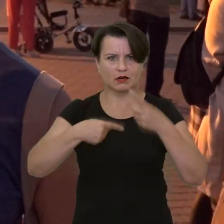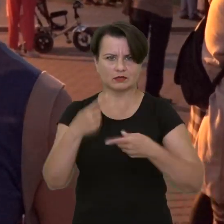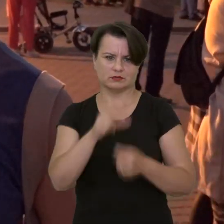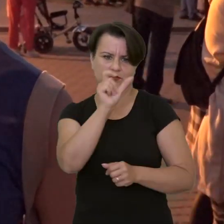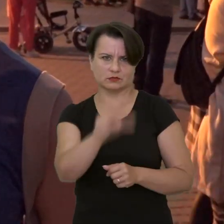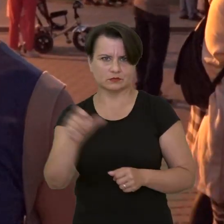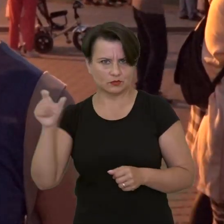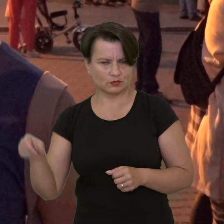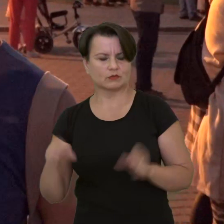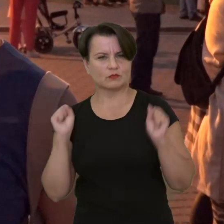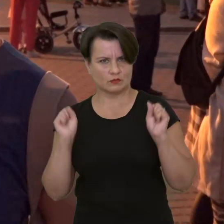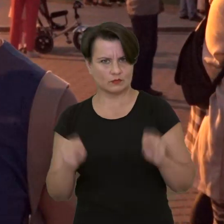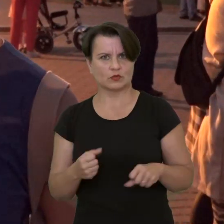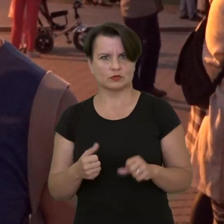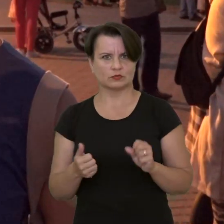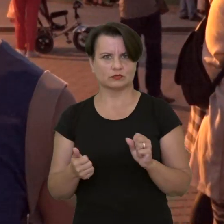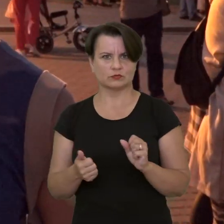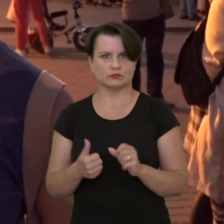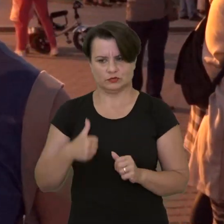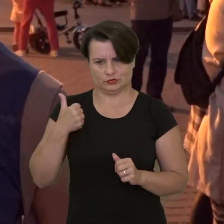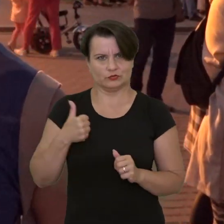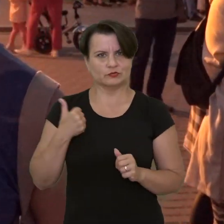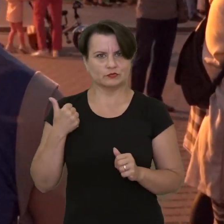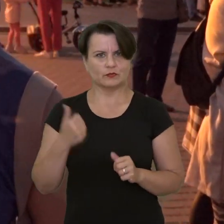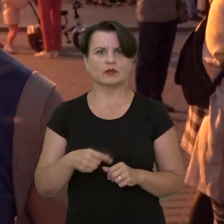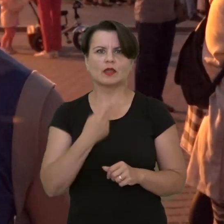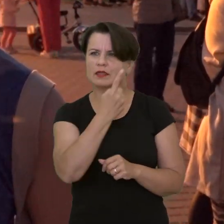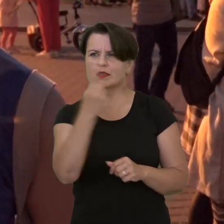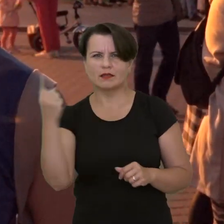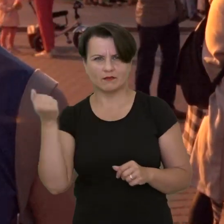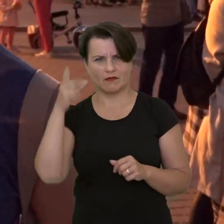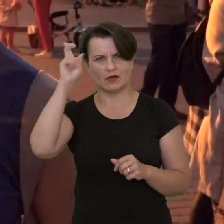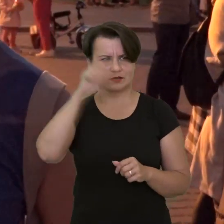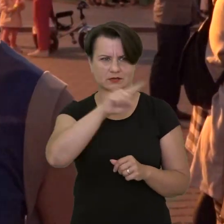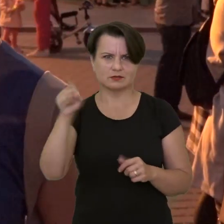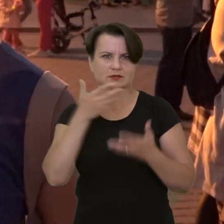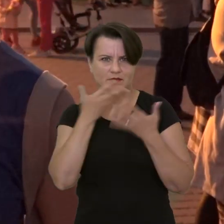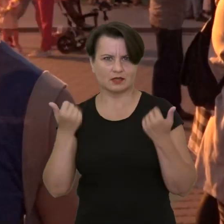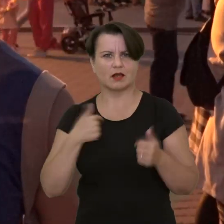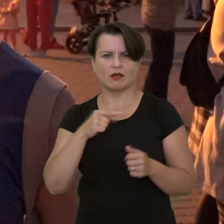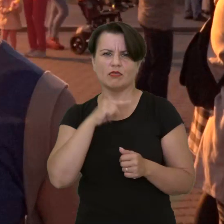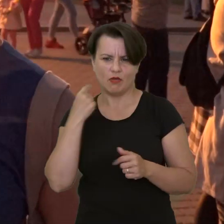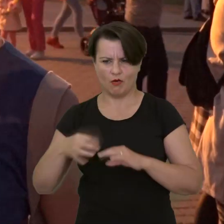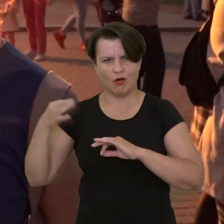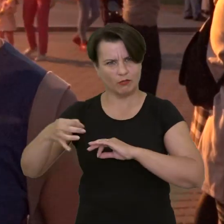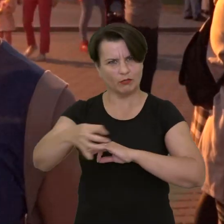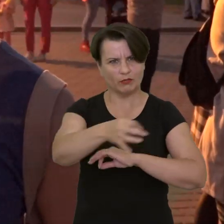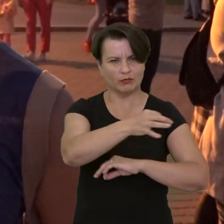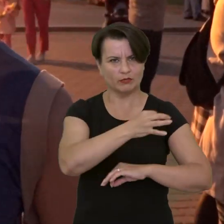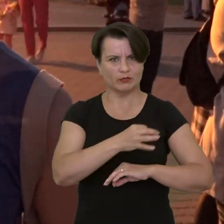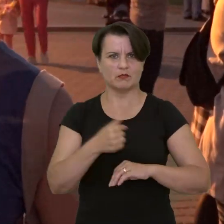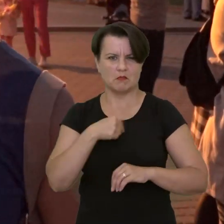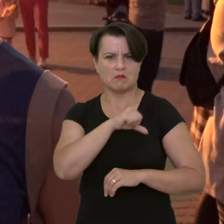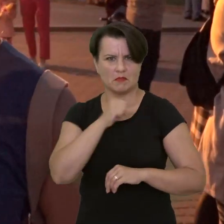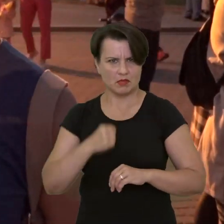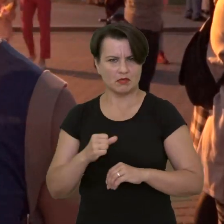žmonėm, mūsų tradicijom. Iš tikrųjų galima to didžiuotis. Ne vienoje šalyje taip nėra, nes labai mėgstu keliauti, apvažiavus labai